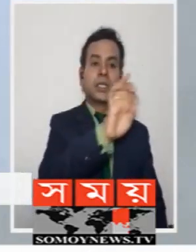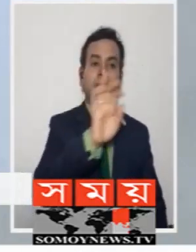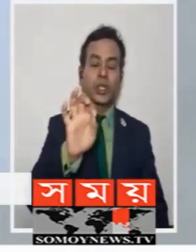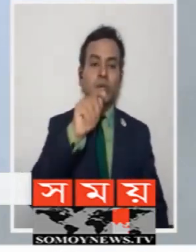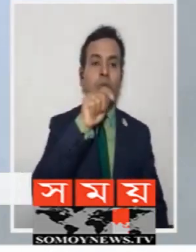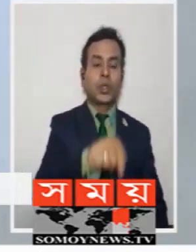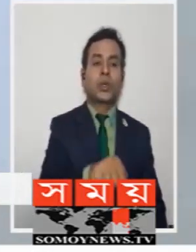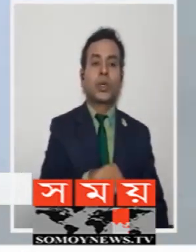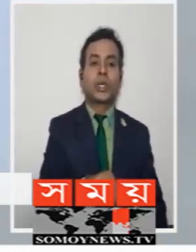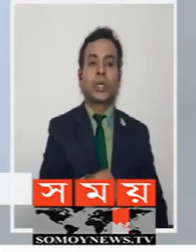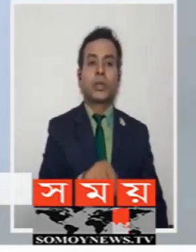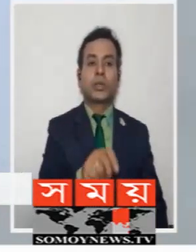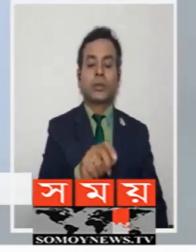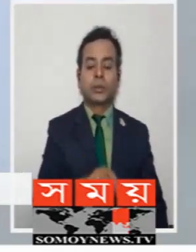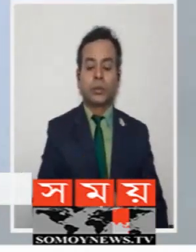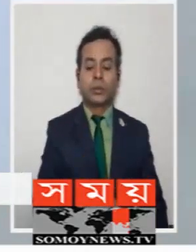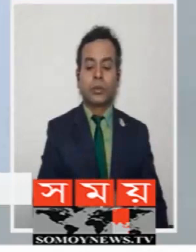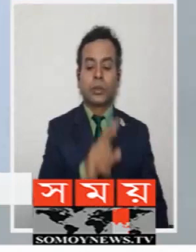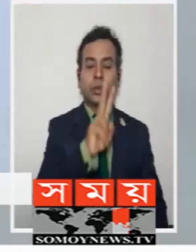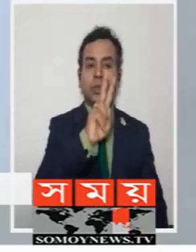2,33,470 জন এবং এ পর্যন্ত ছাড় পেয়েছেন